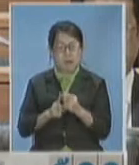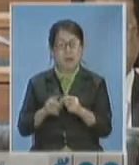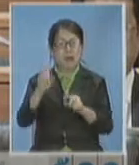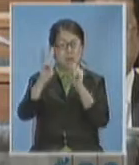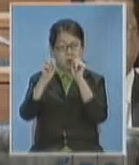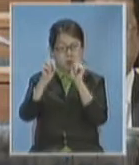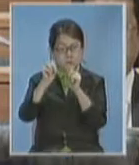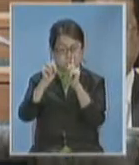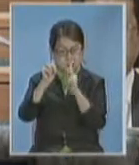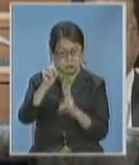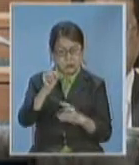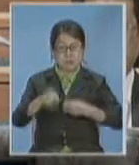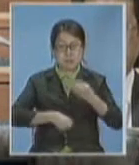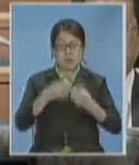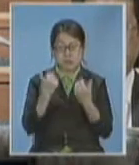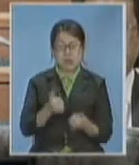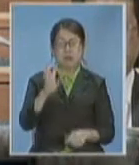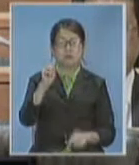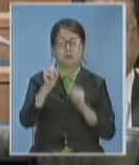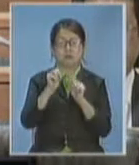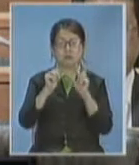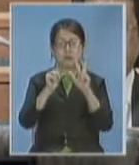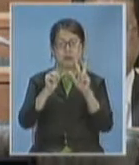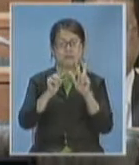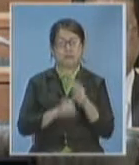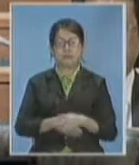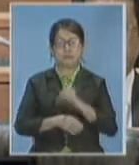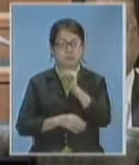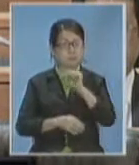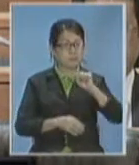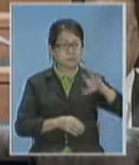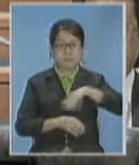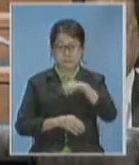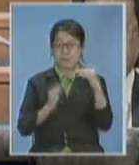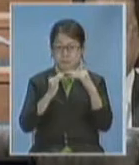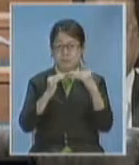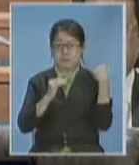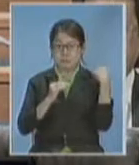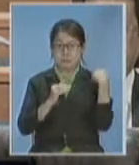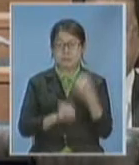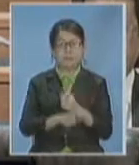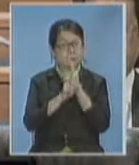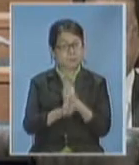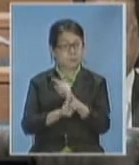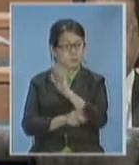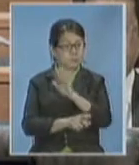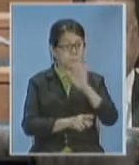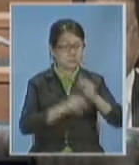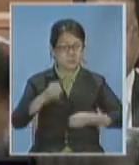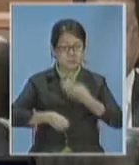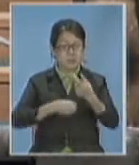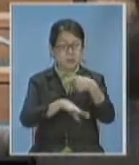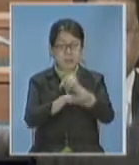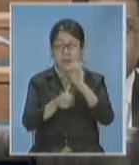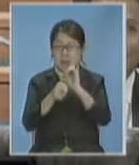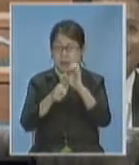าตราขณะนี้มาถึงมาตรา3สมาชิกทุกคนก็ย่อมมีสิทธิ์ที่จะปฏิบัติหน้าที่ท่านประธานให้คำแนะน